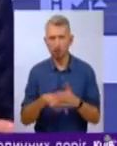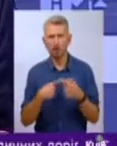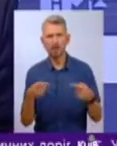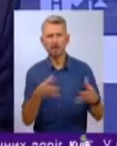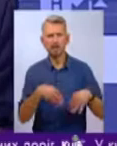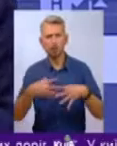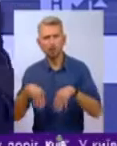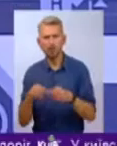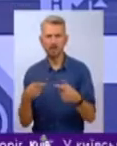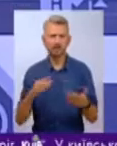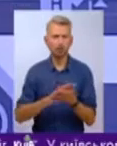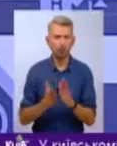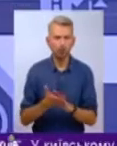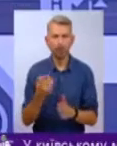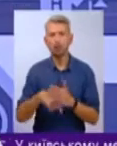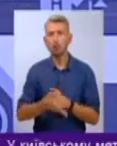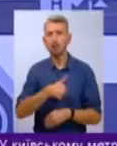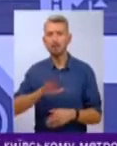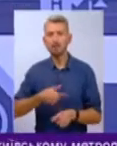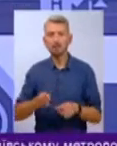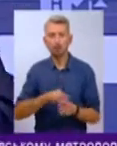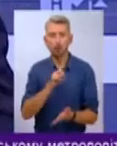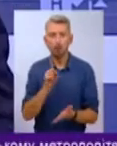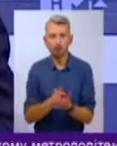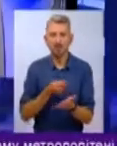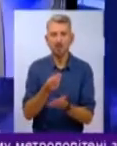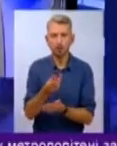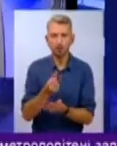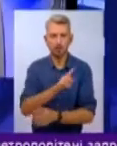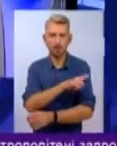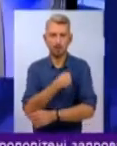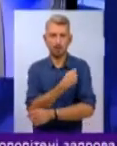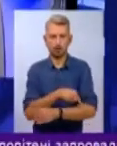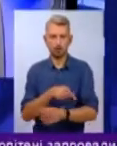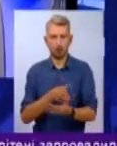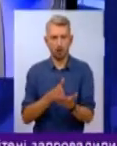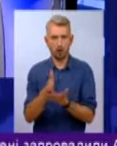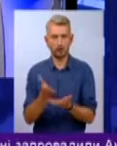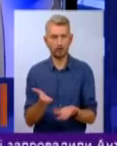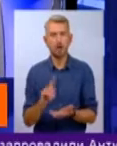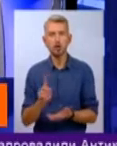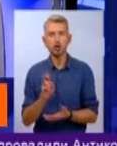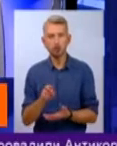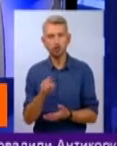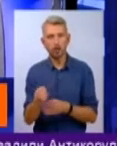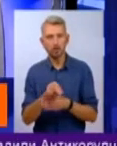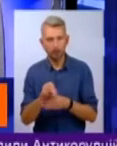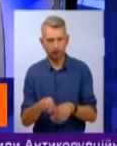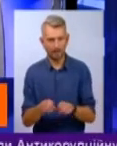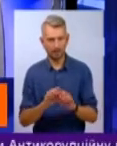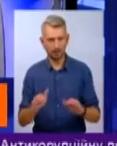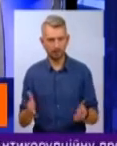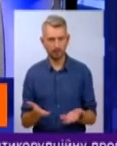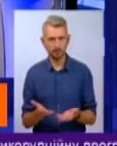родини мають різні умови, то ми після цього повинні фінансувати медичну галузь для того, щоб вона лікувала цих дітей.